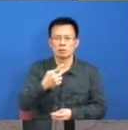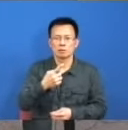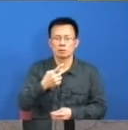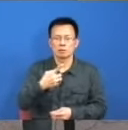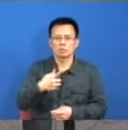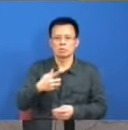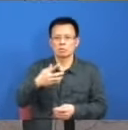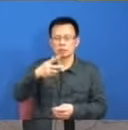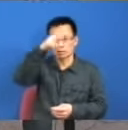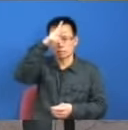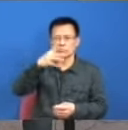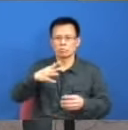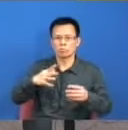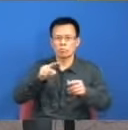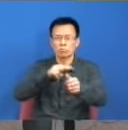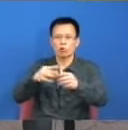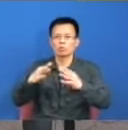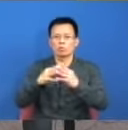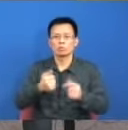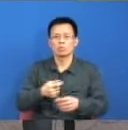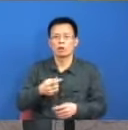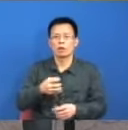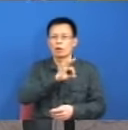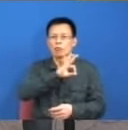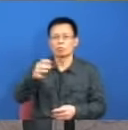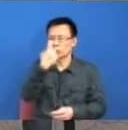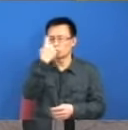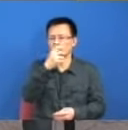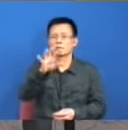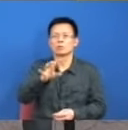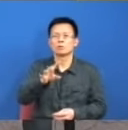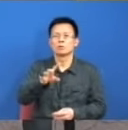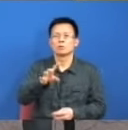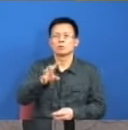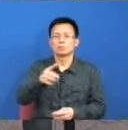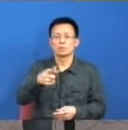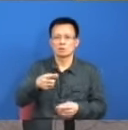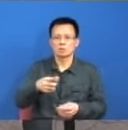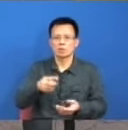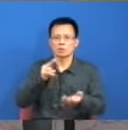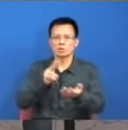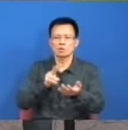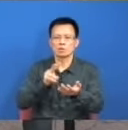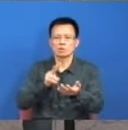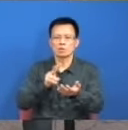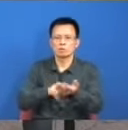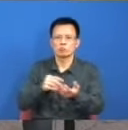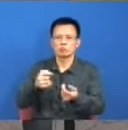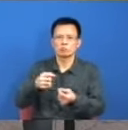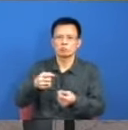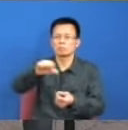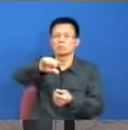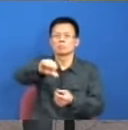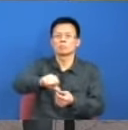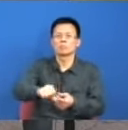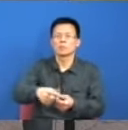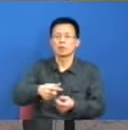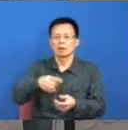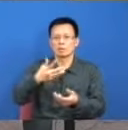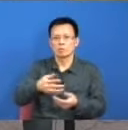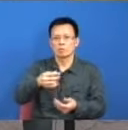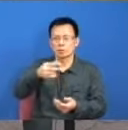咁早話冇中。根本就令到自己誠信破產。 今日我哋見到啲高官講大話都唔